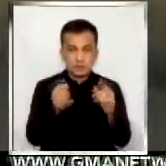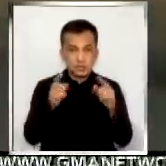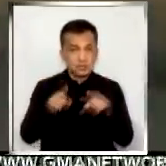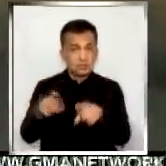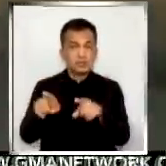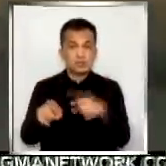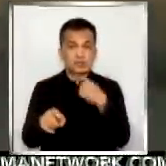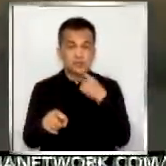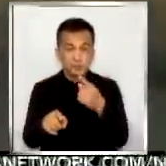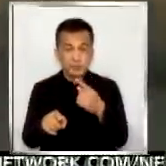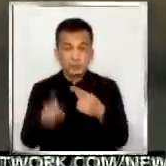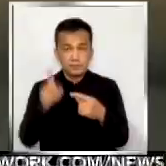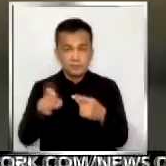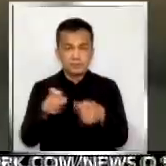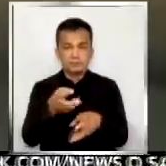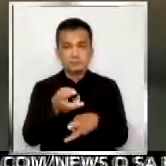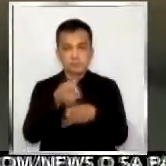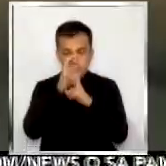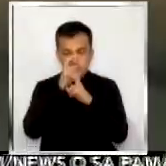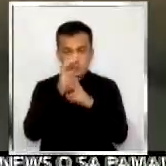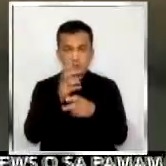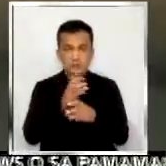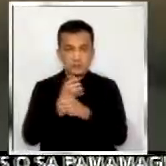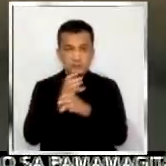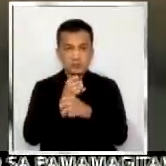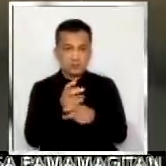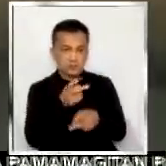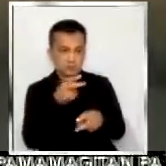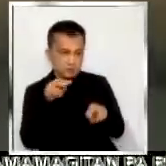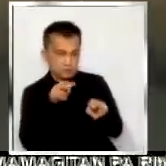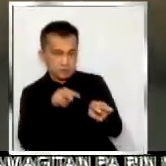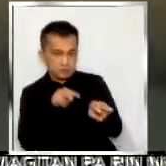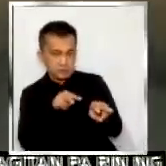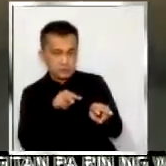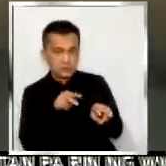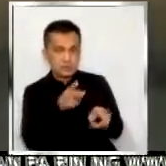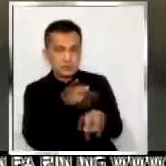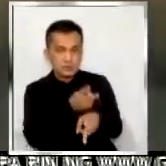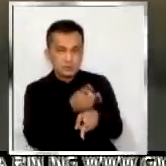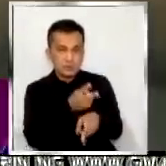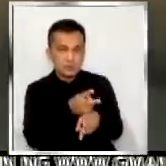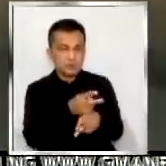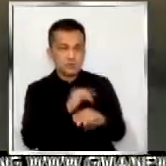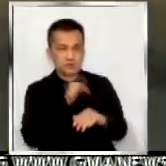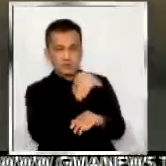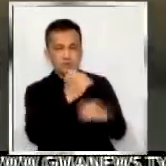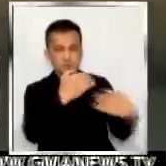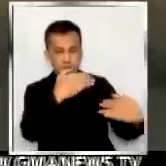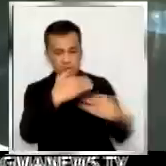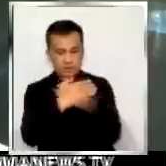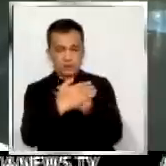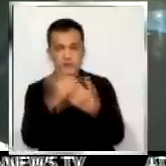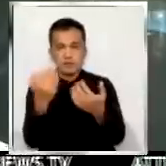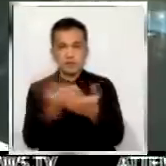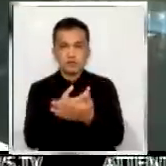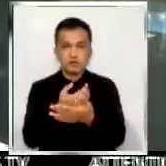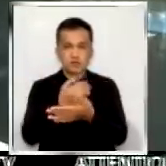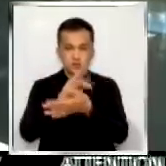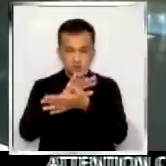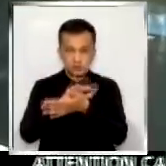mahigpit na pag-iingat at pagbabantay para hindi makapasok sa Pilipinas ang bagong variant ng SARS-CoV-2.